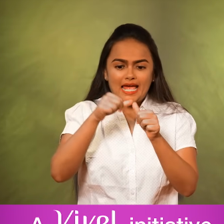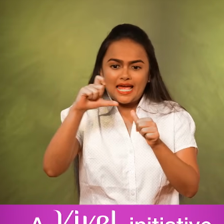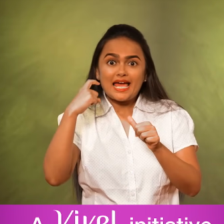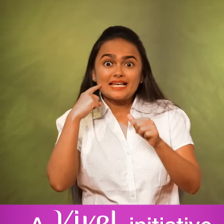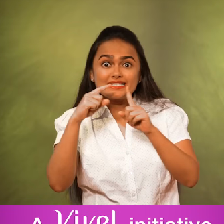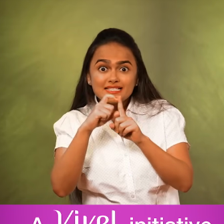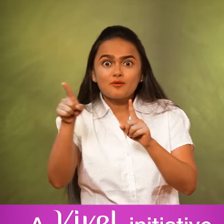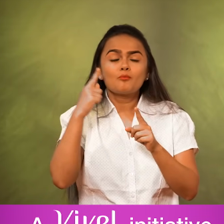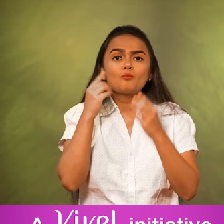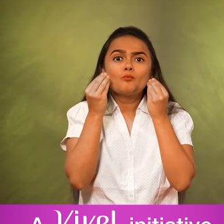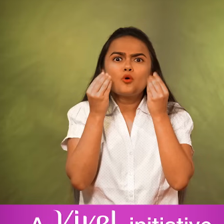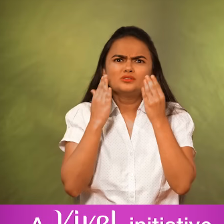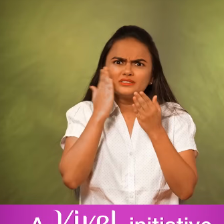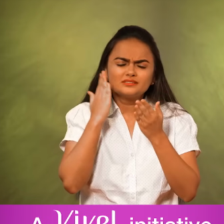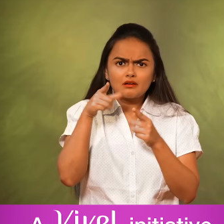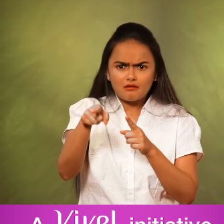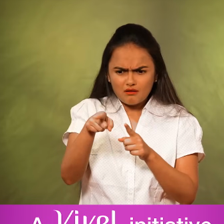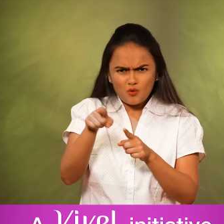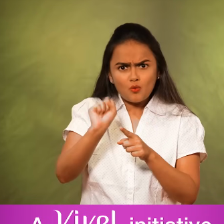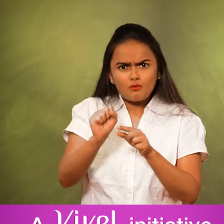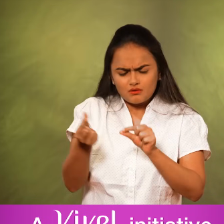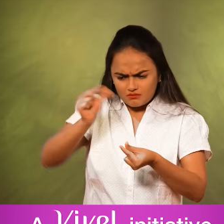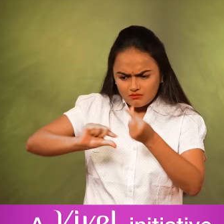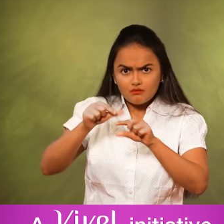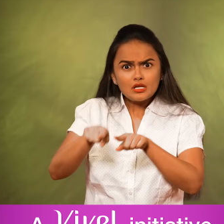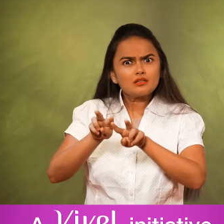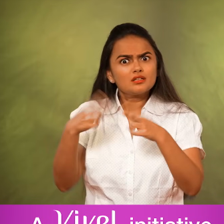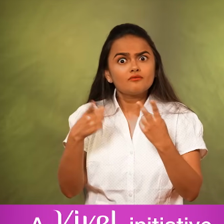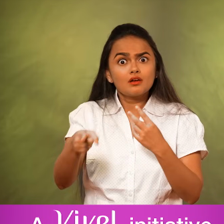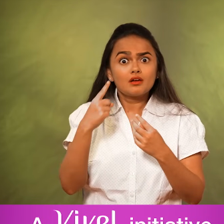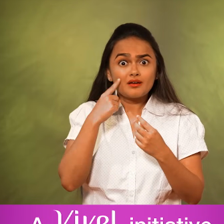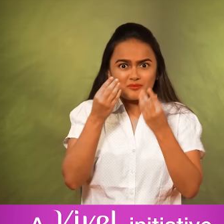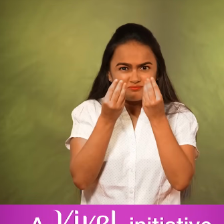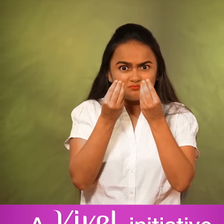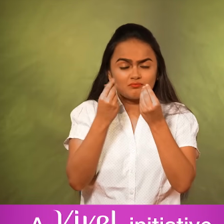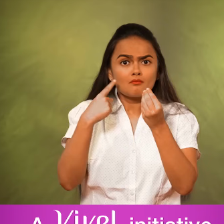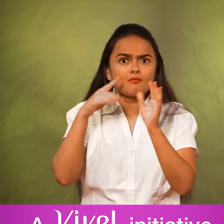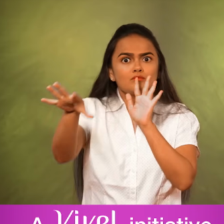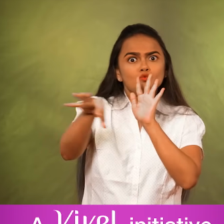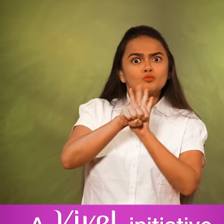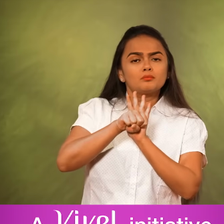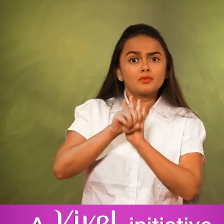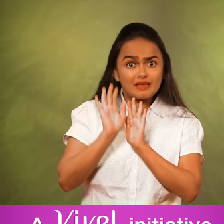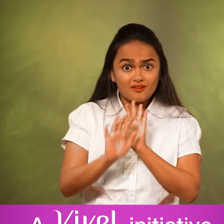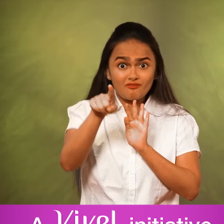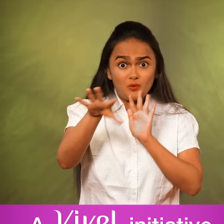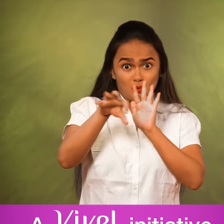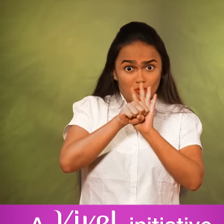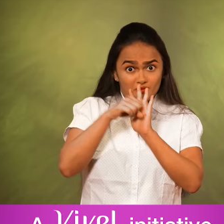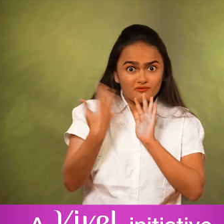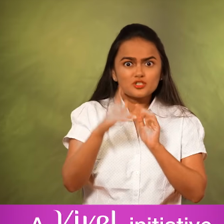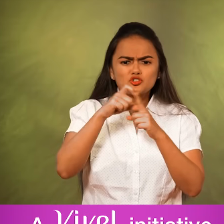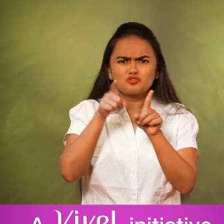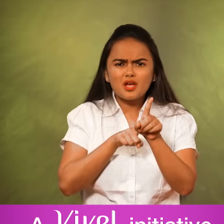एसिड मॉइस्चराइजर के साथ, क्योंकि हाइलुरोनिक एसिड एक ऐसा इंग्रेडिएंट है जो आपकी स्किन में मॉइस्चर को पुल करता है। एंड